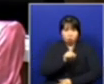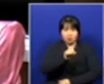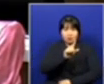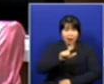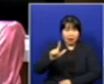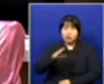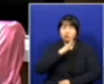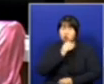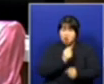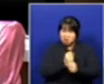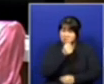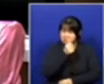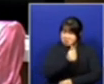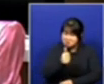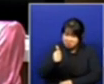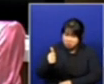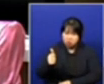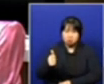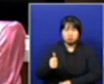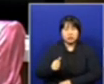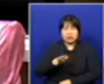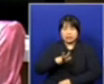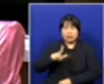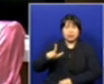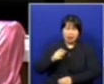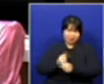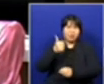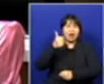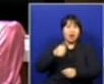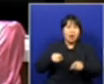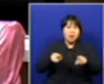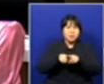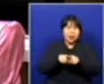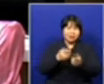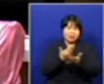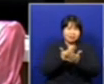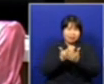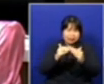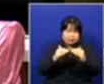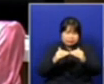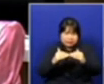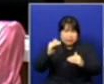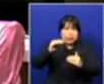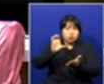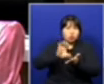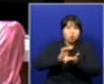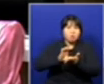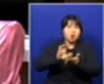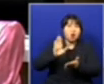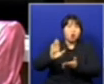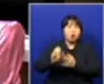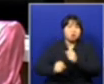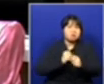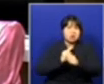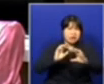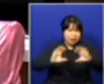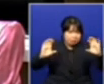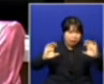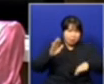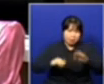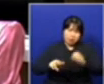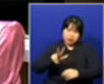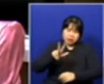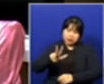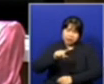า3ล้านอีกเยอะแล้วนะครับเหมือนท่านกู้เกินดุลงบประมาณนะฮะต่อปีท่านก็กู้เกินดุลงบประมาณ3-4ล้านบ